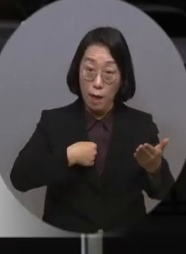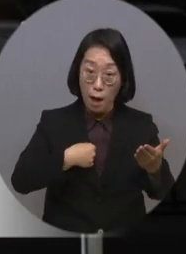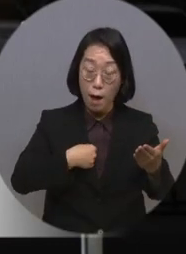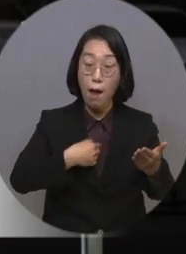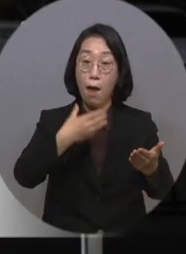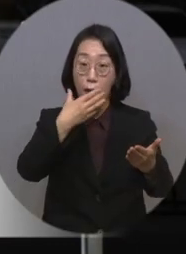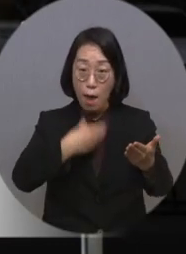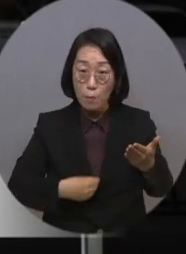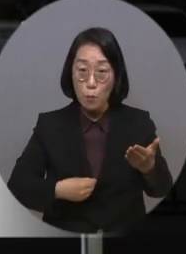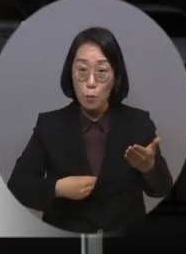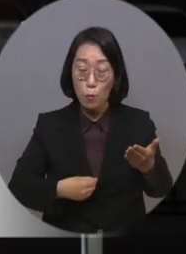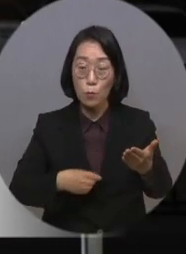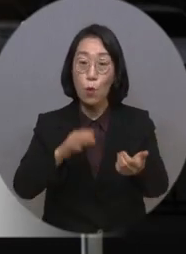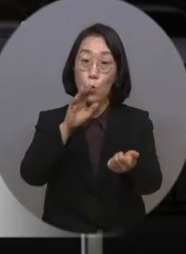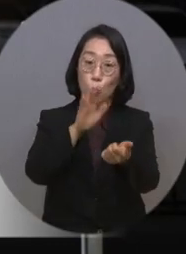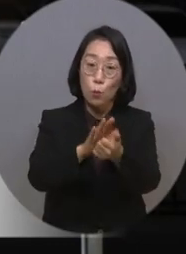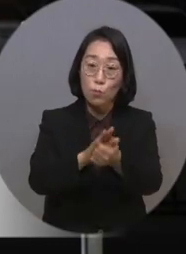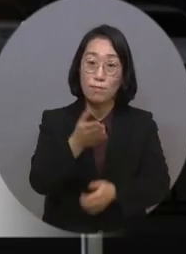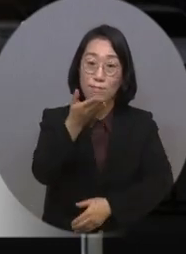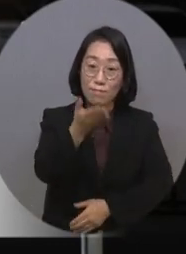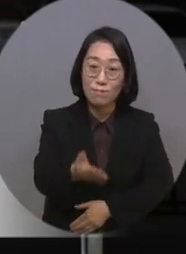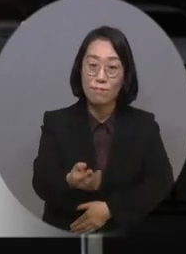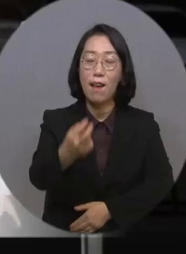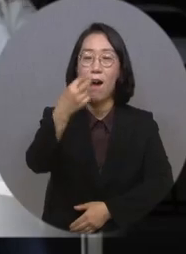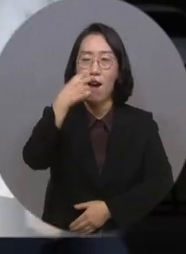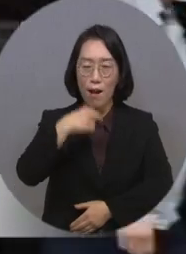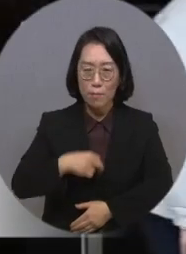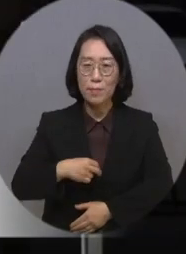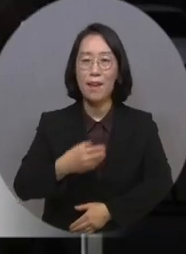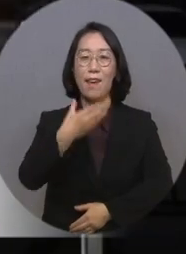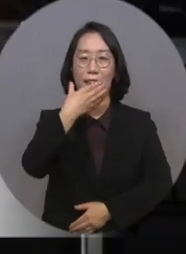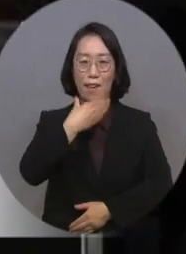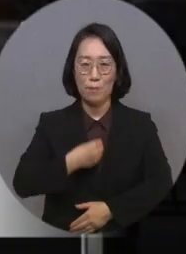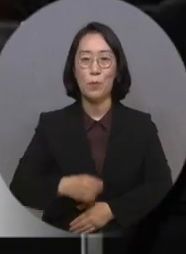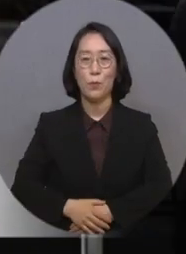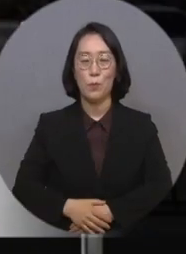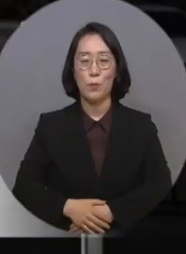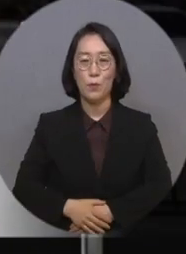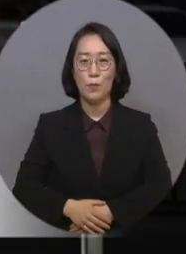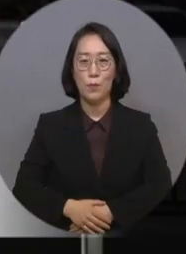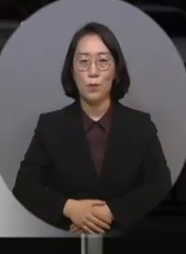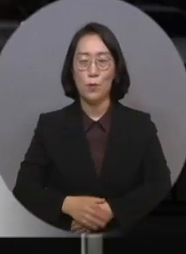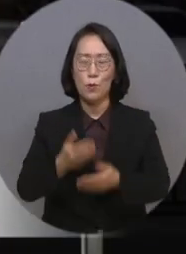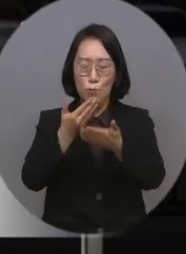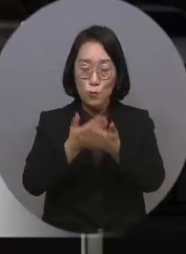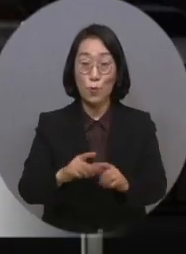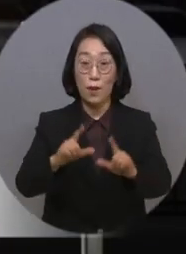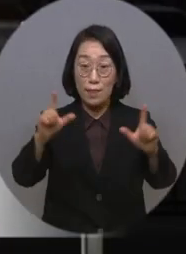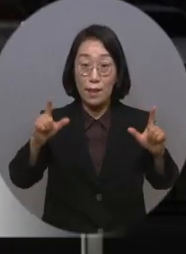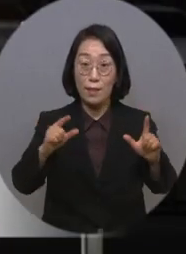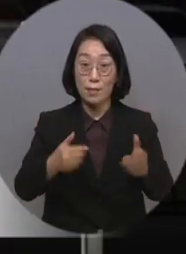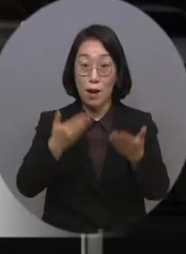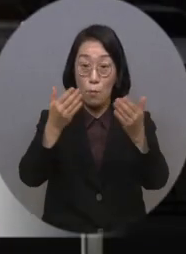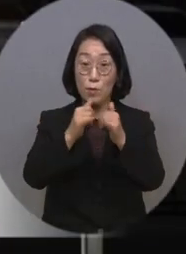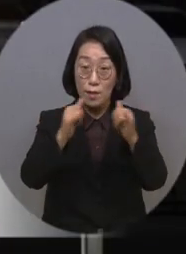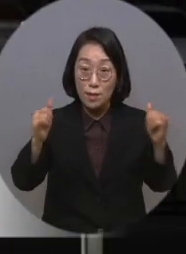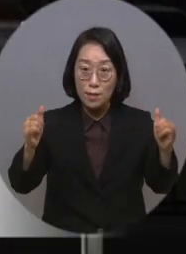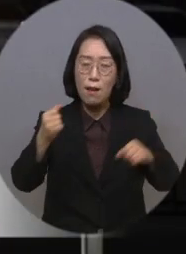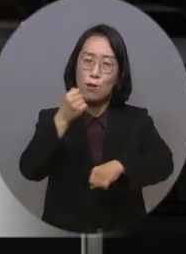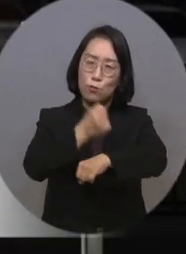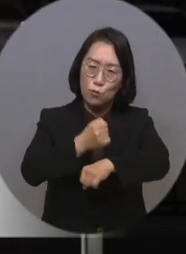행복하고 도움을 받는 사람도 행복하기 때문입니다. 이러한 뜻깊은 날 자원봉사자들 그동안